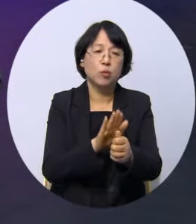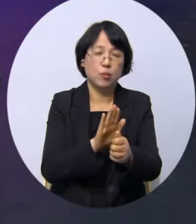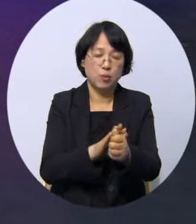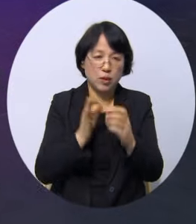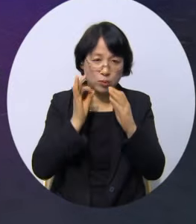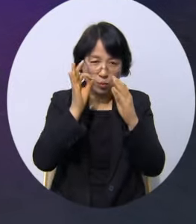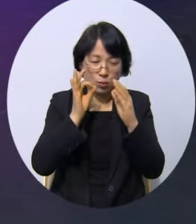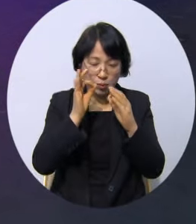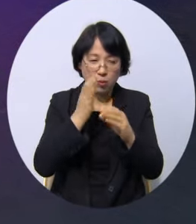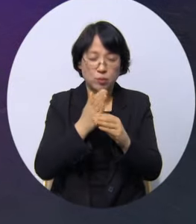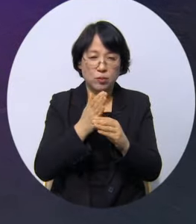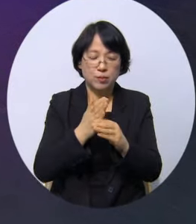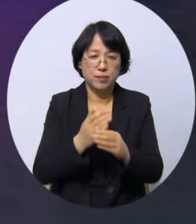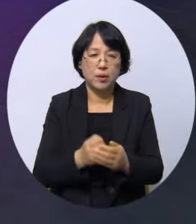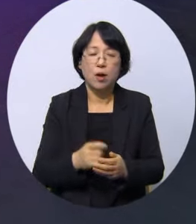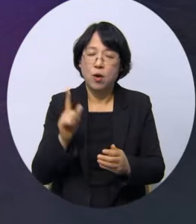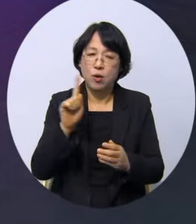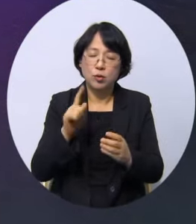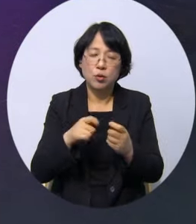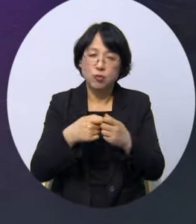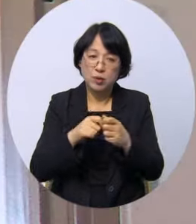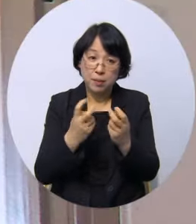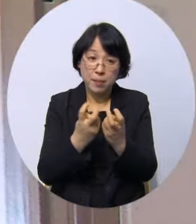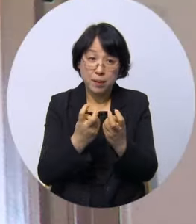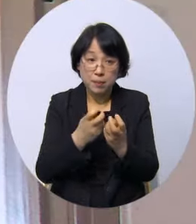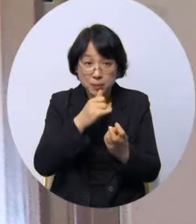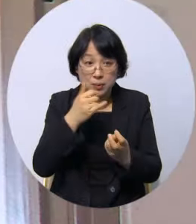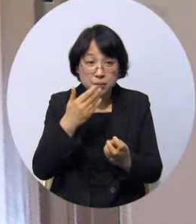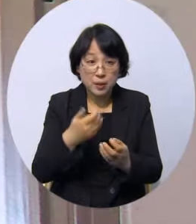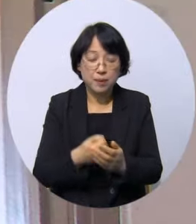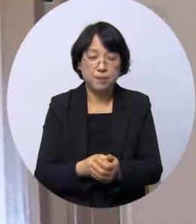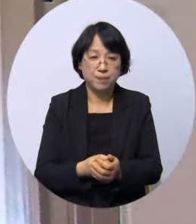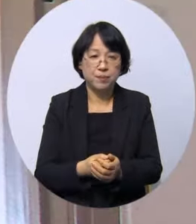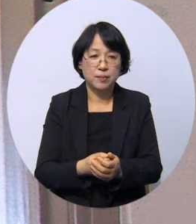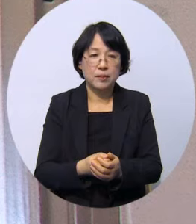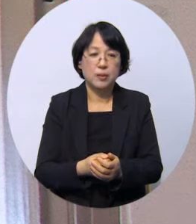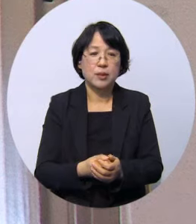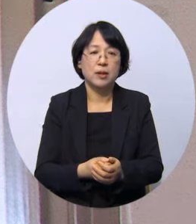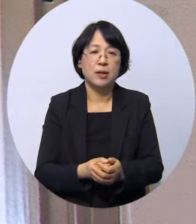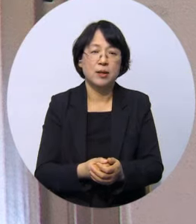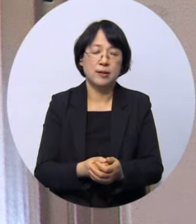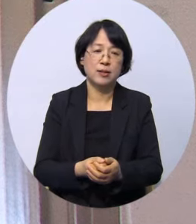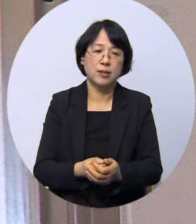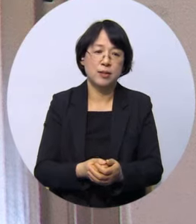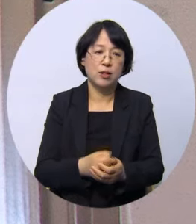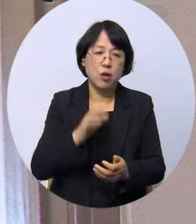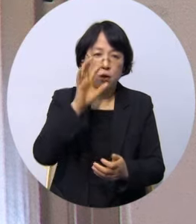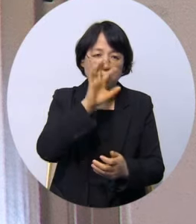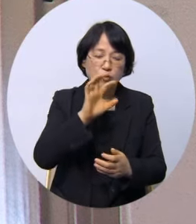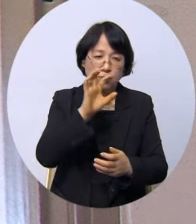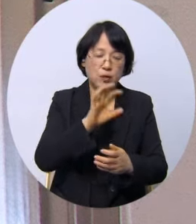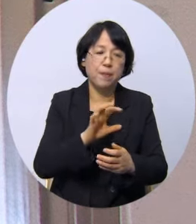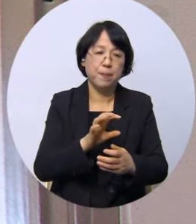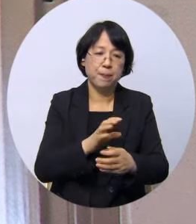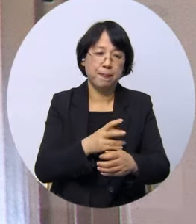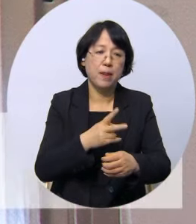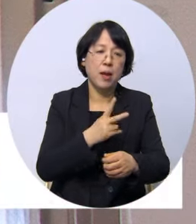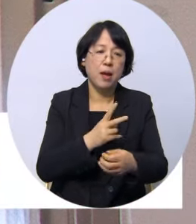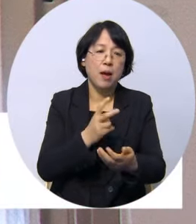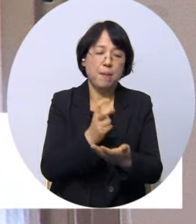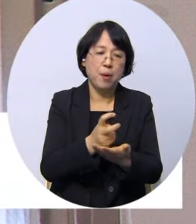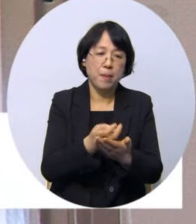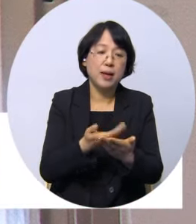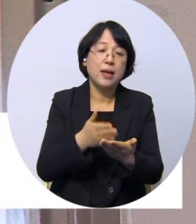어떤 구체적인 방언들이 나왔습니까네 전공이 수련제도 개선 방인데요 이달 중 소화 청소년과 전공의들에게